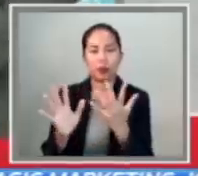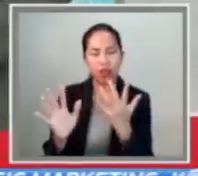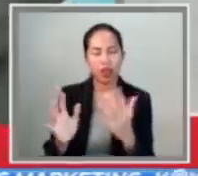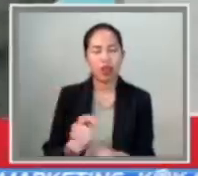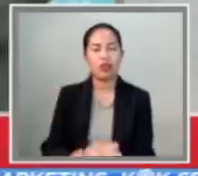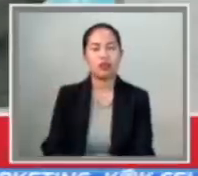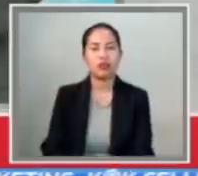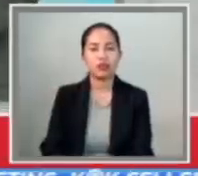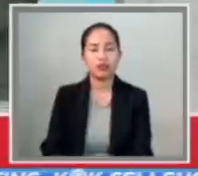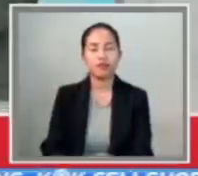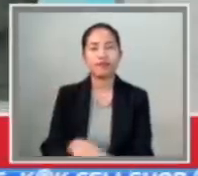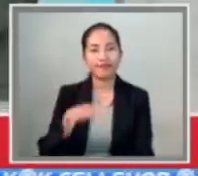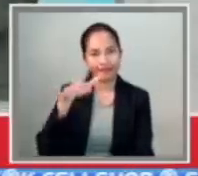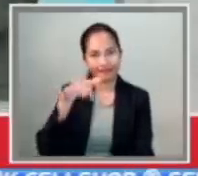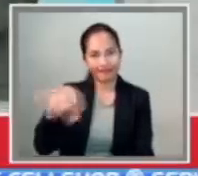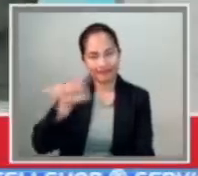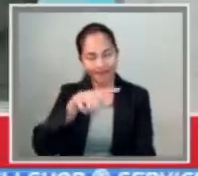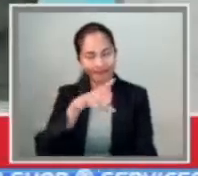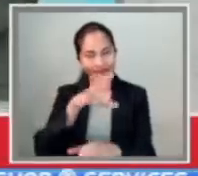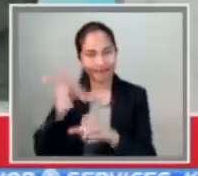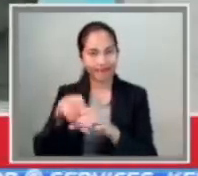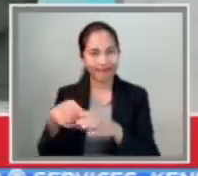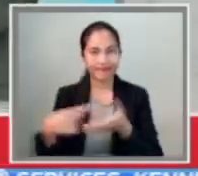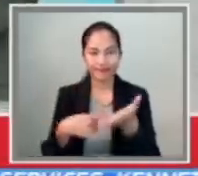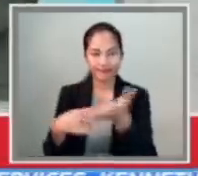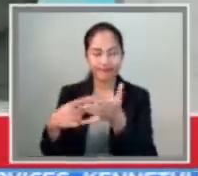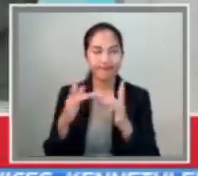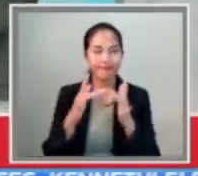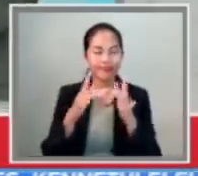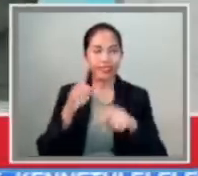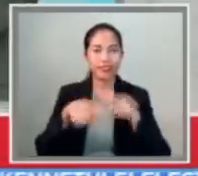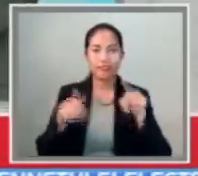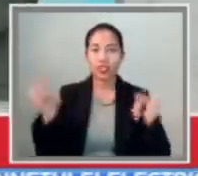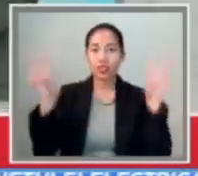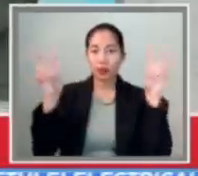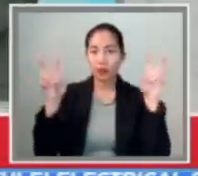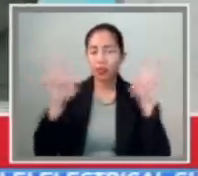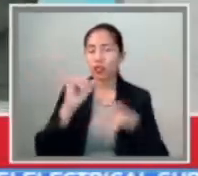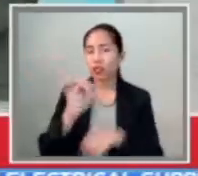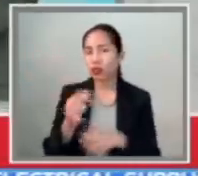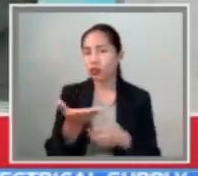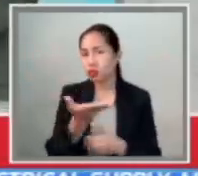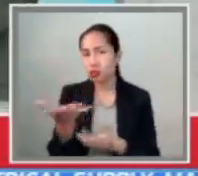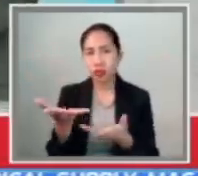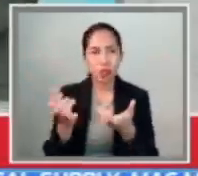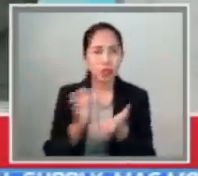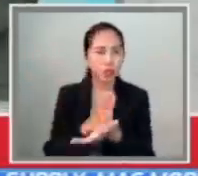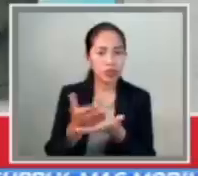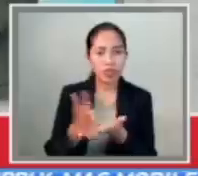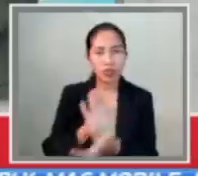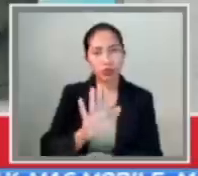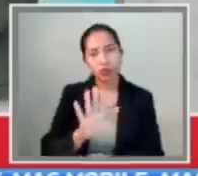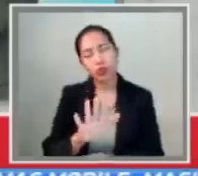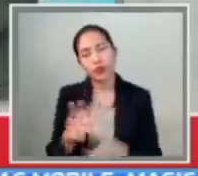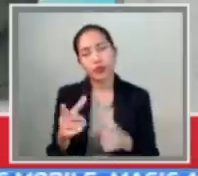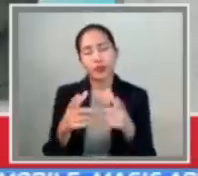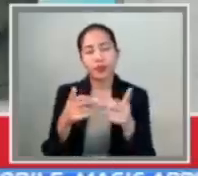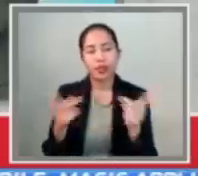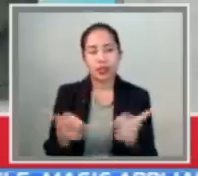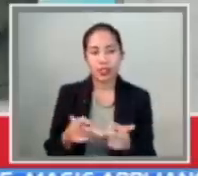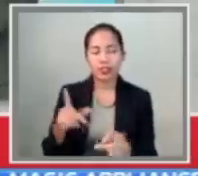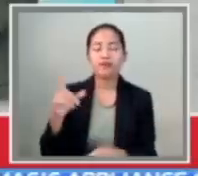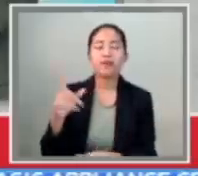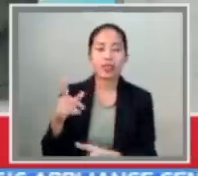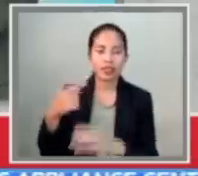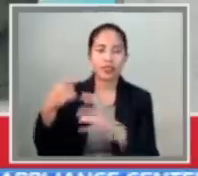makisali po sa aming online talakayan sa iba't ibang issue. Kung may nais din po kayong maibalita sa inyong lugar, mag-PM lamang sa Facebook page